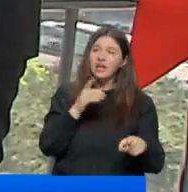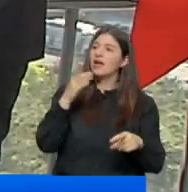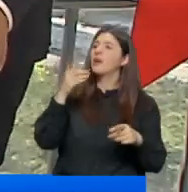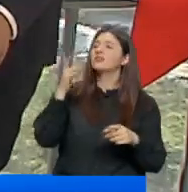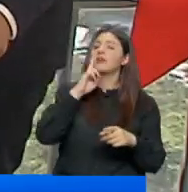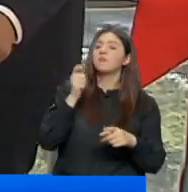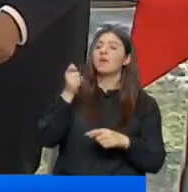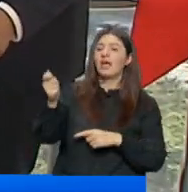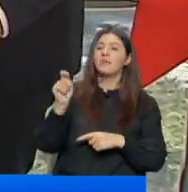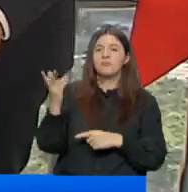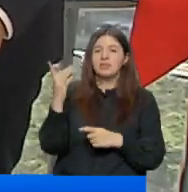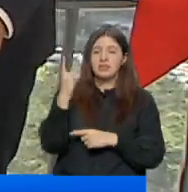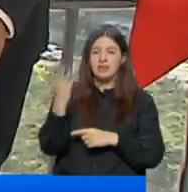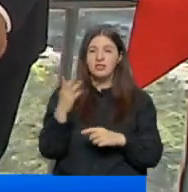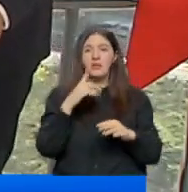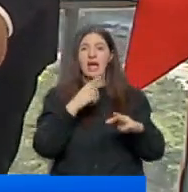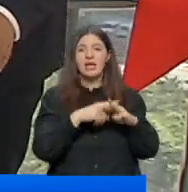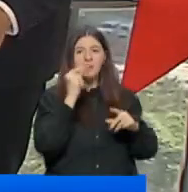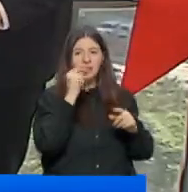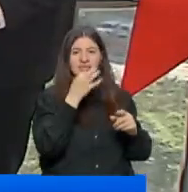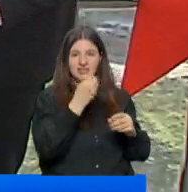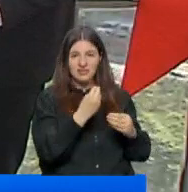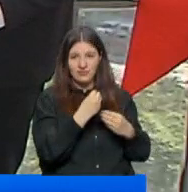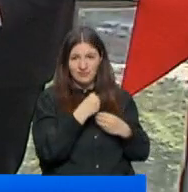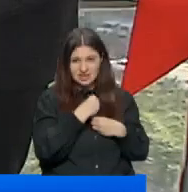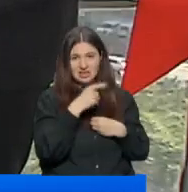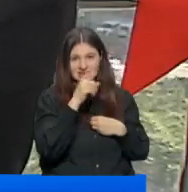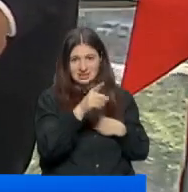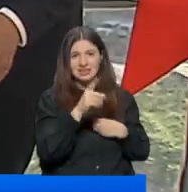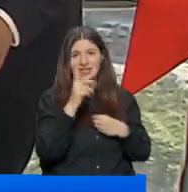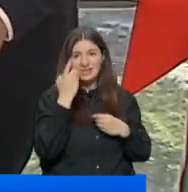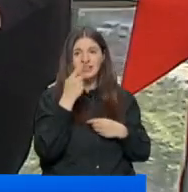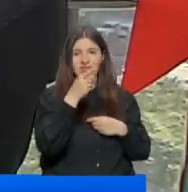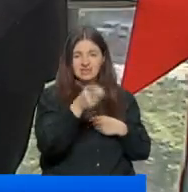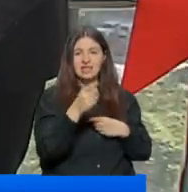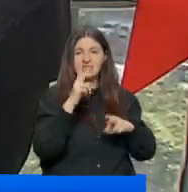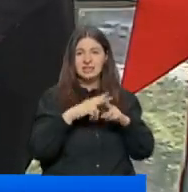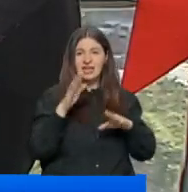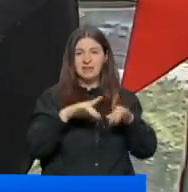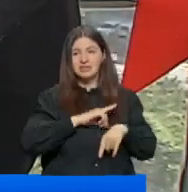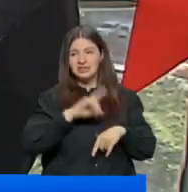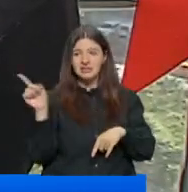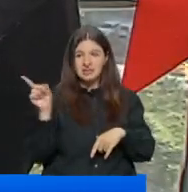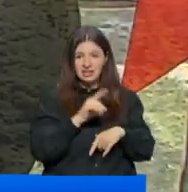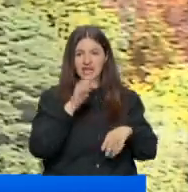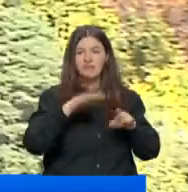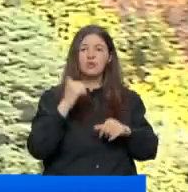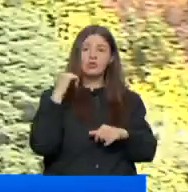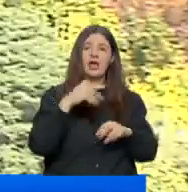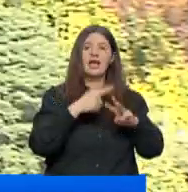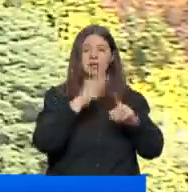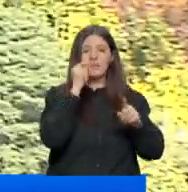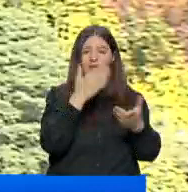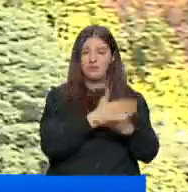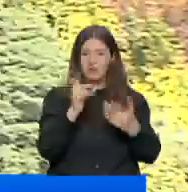ortada. Erkan Bey, şimdi müsaade isteyeceğiz izleyicilerimizden ve sizden, hızlıca reklamlara gideceğiz. Reklamların dönüşünde de Erkan